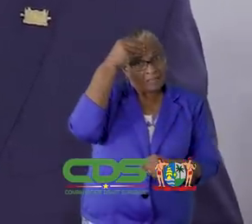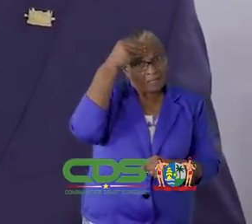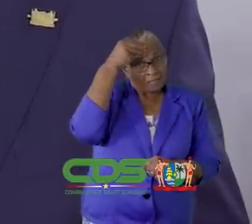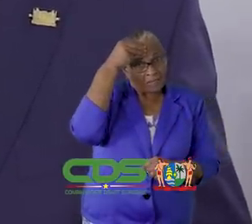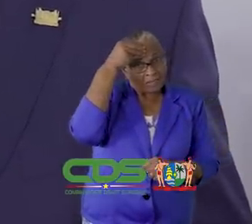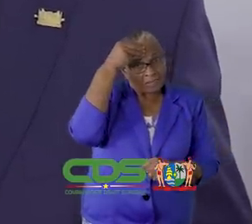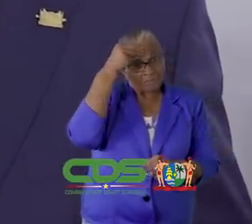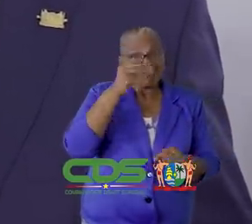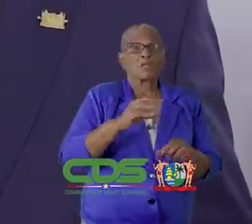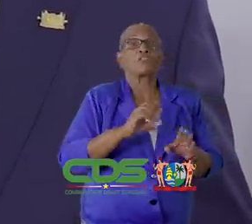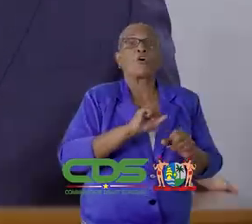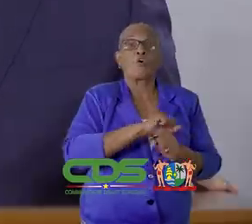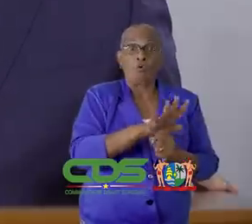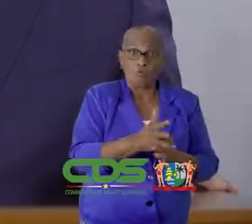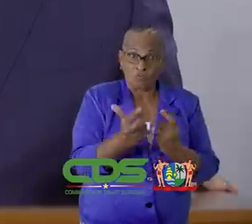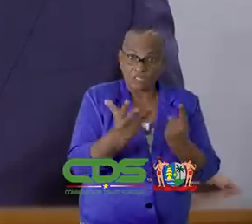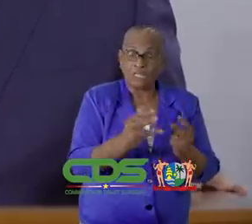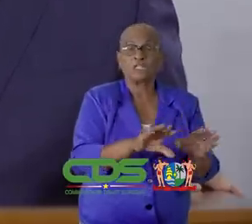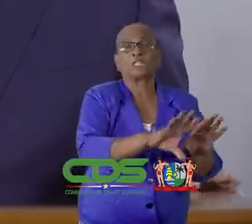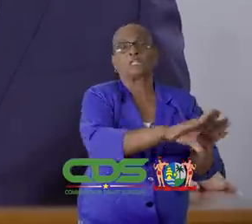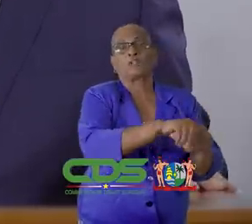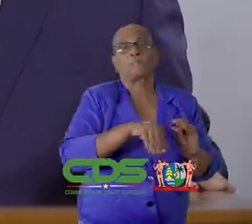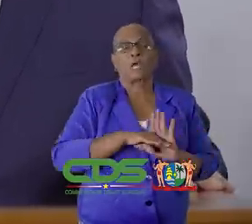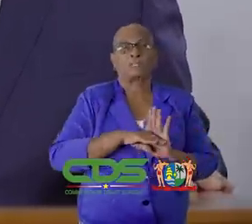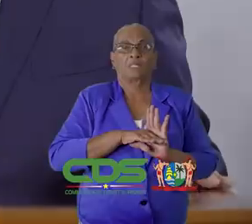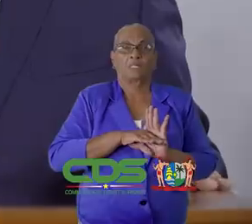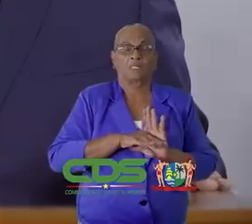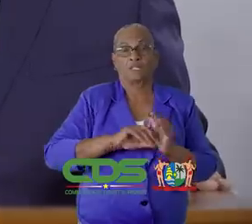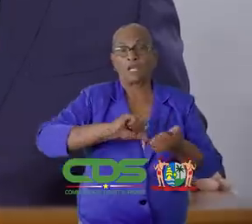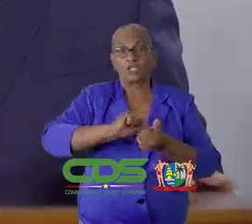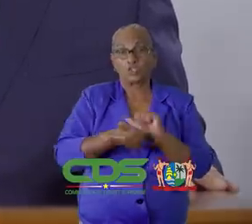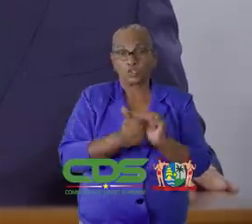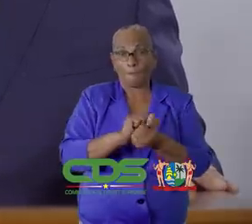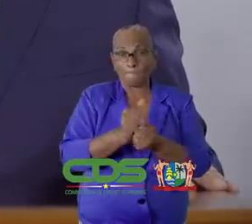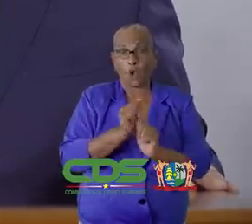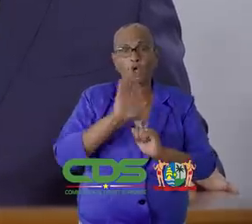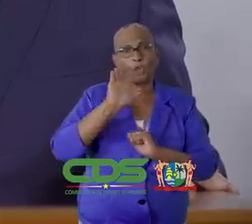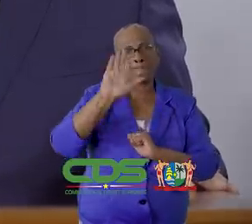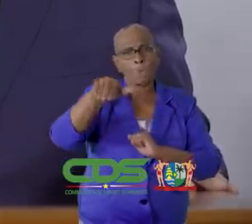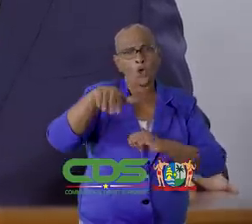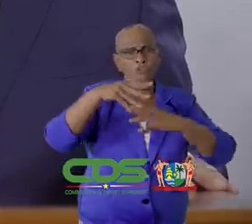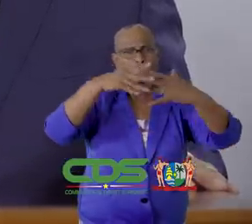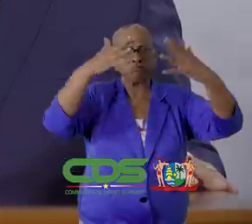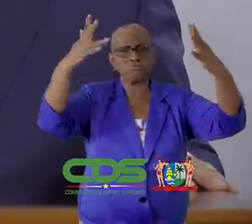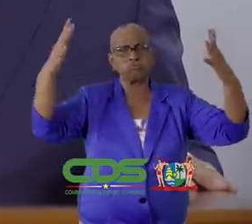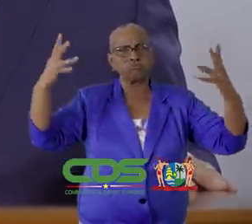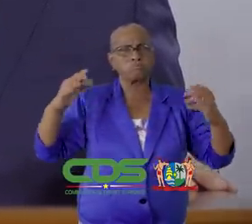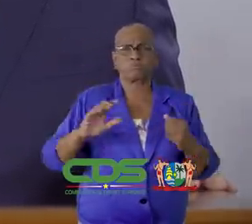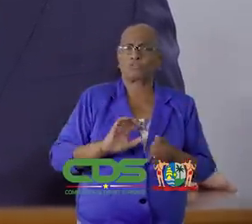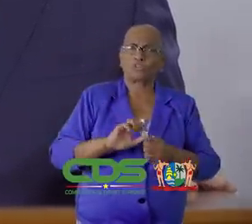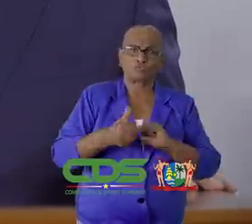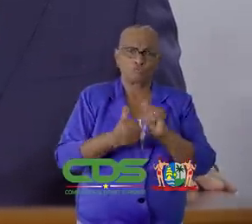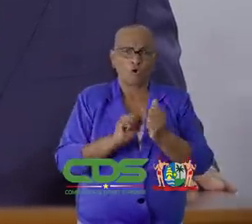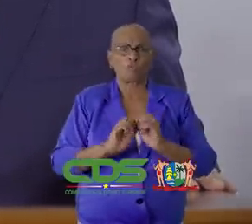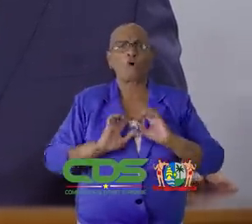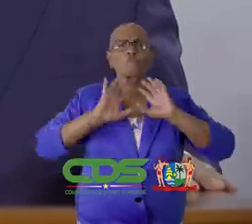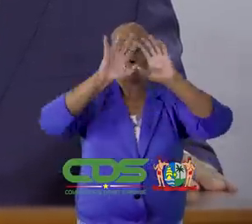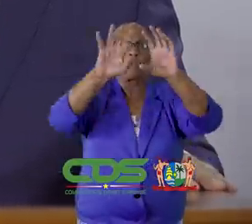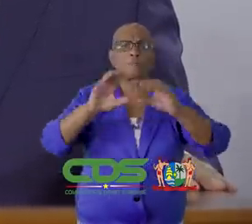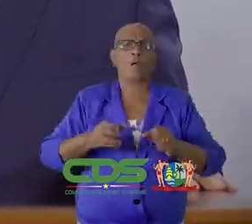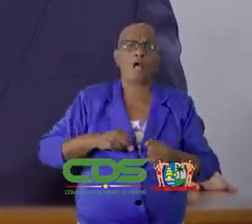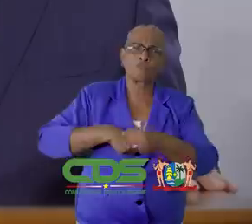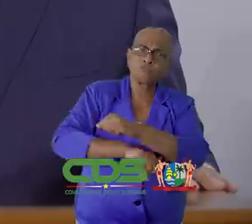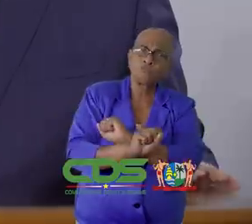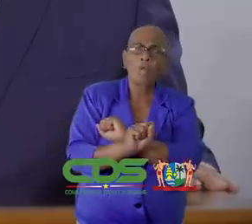van de COVID-protocollen. Maatregel 4. Sportactiviteiten in de buitenlucht, zoals recreatief